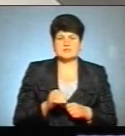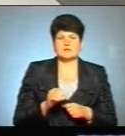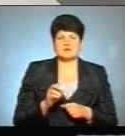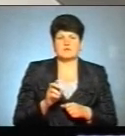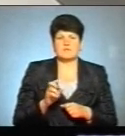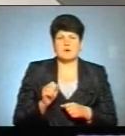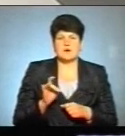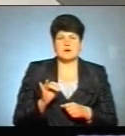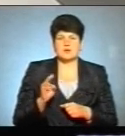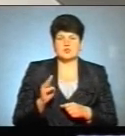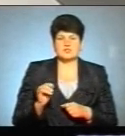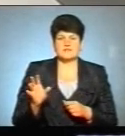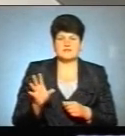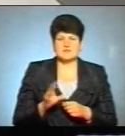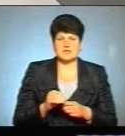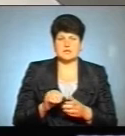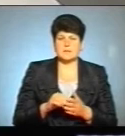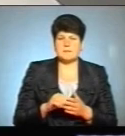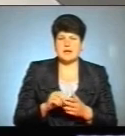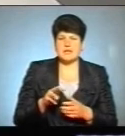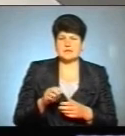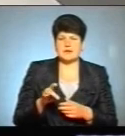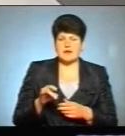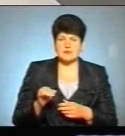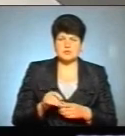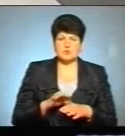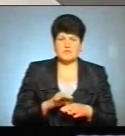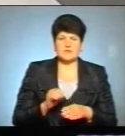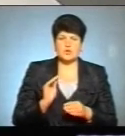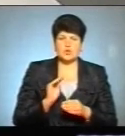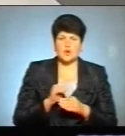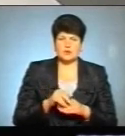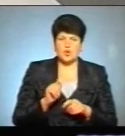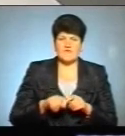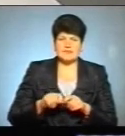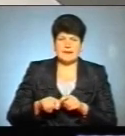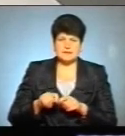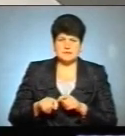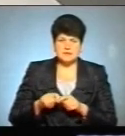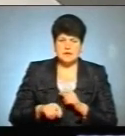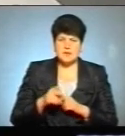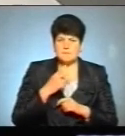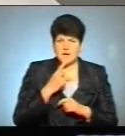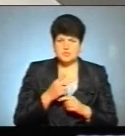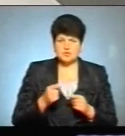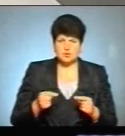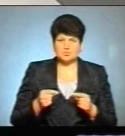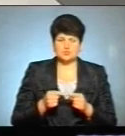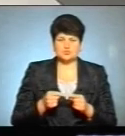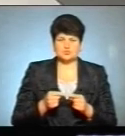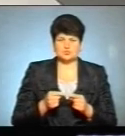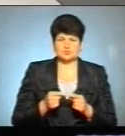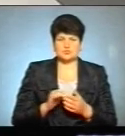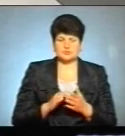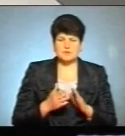всі біоматеріали для того, щоб провести додаткові тести і бачити конкретну картину, яка є